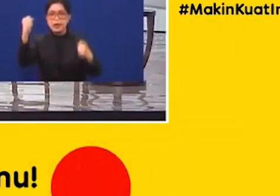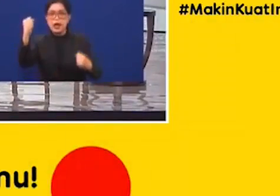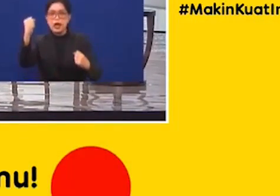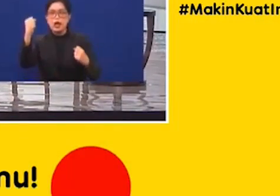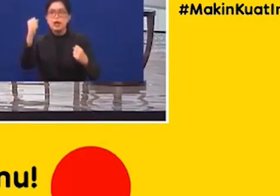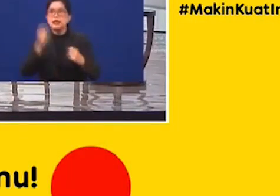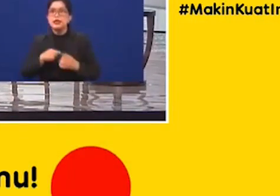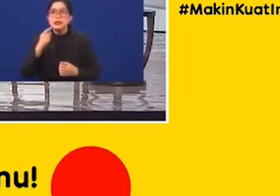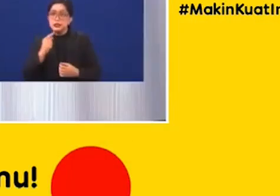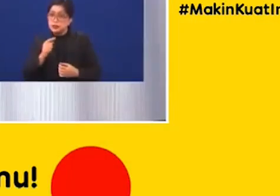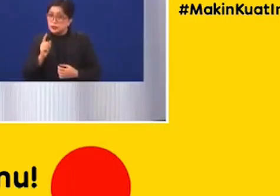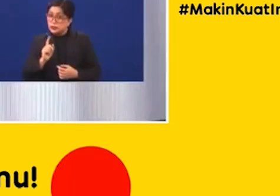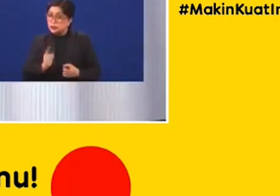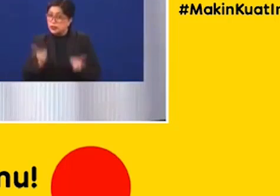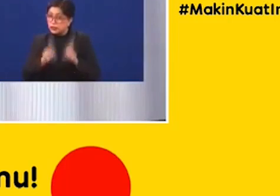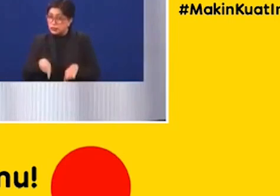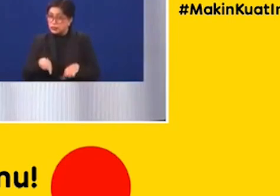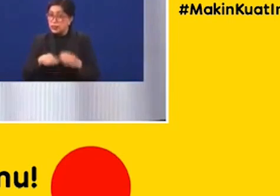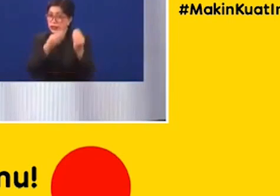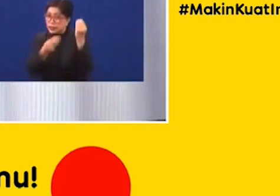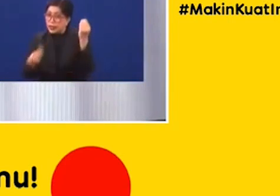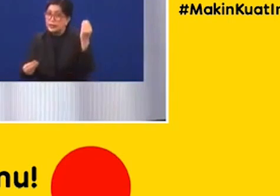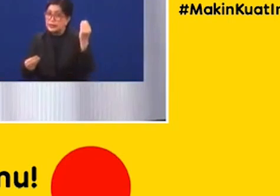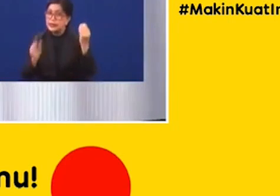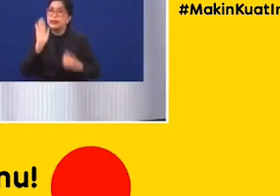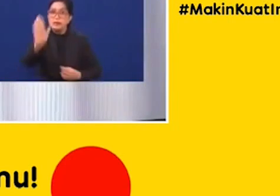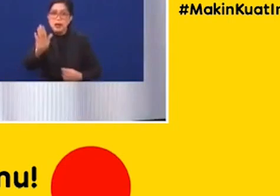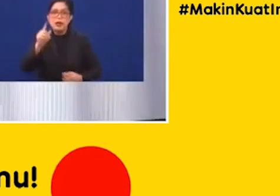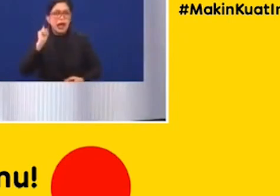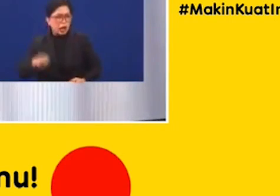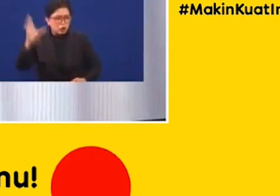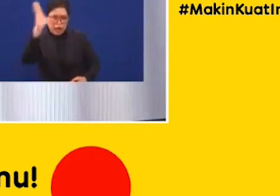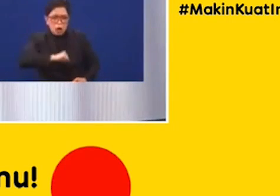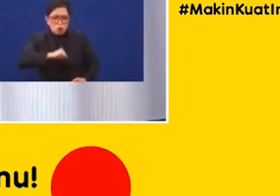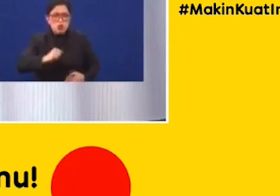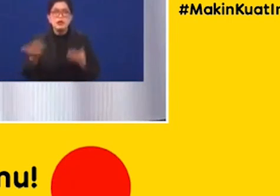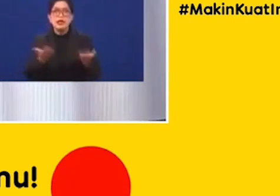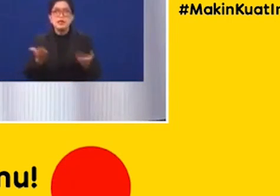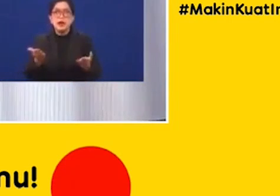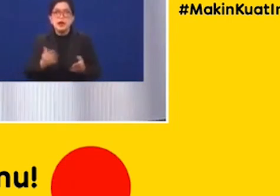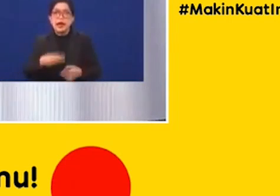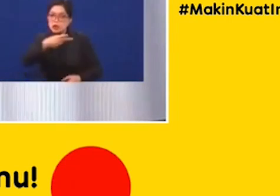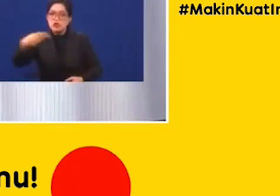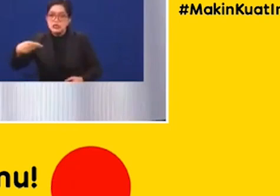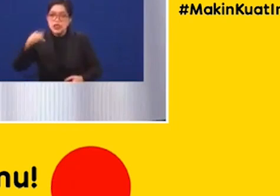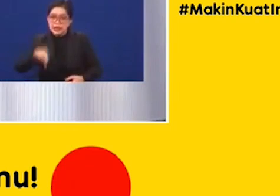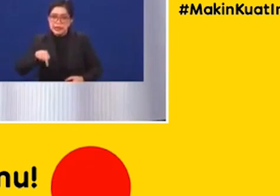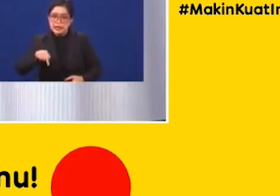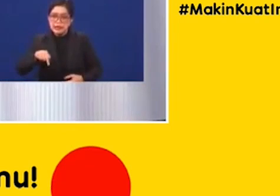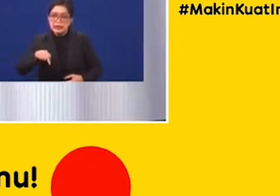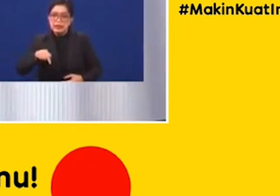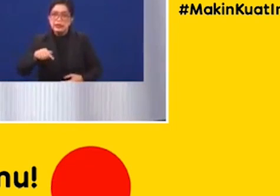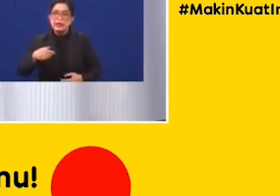generasi penerus harus mengerti darimana datangnya Republik Indonesia Hai